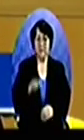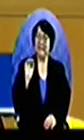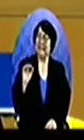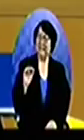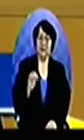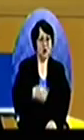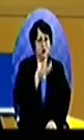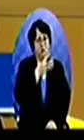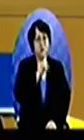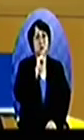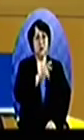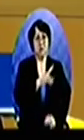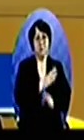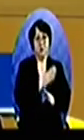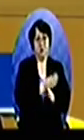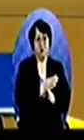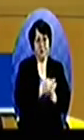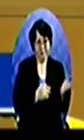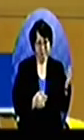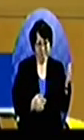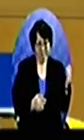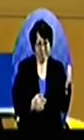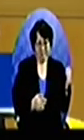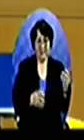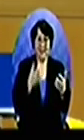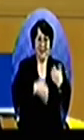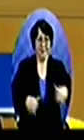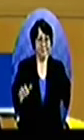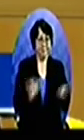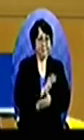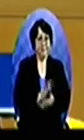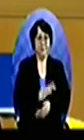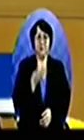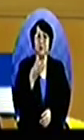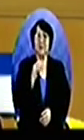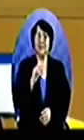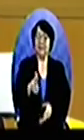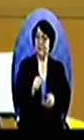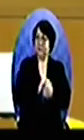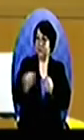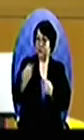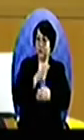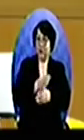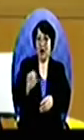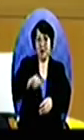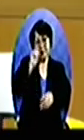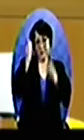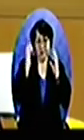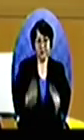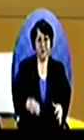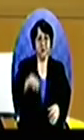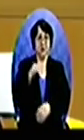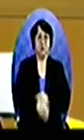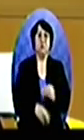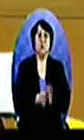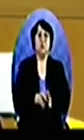дээр бол тогтож байна. Энэ 40 саяыг нэг яралтай хийх юм бол асуудлыг одоо шийдэхээр байна гэдэг ийм тохиолдолд